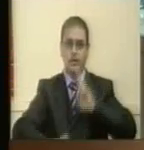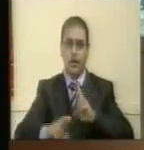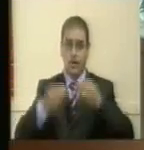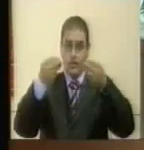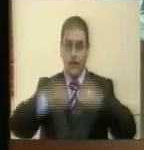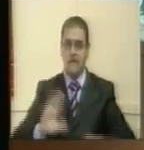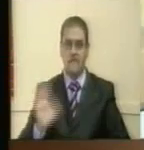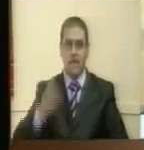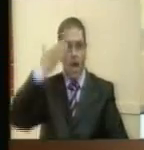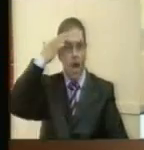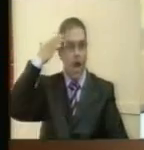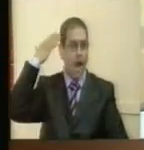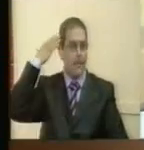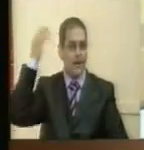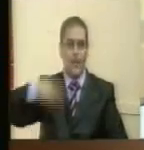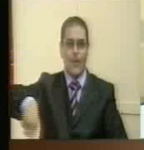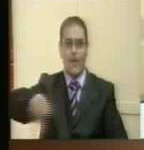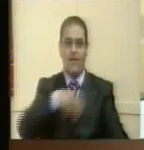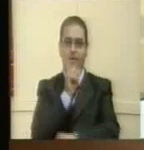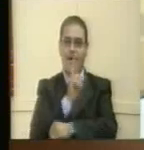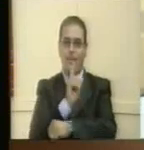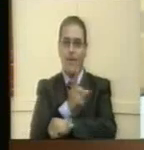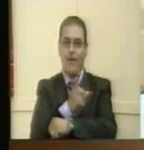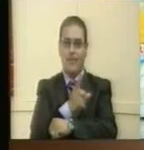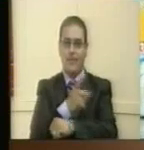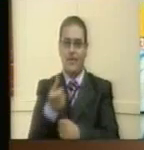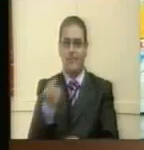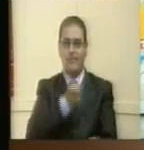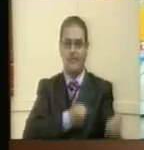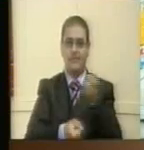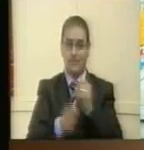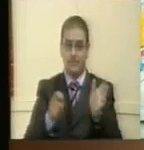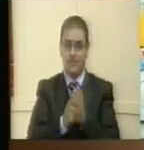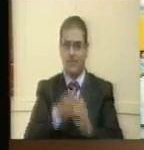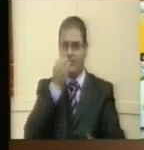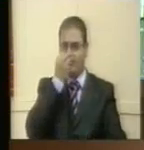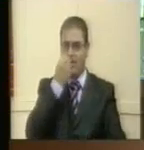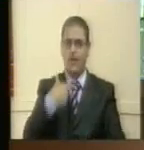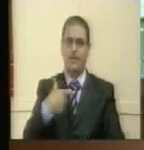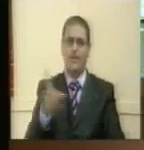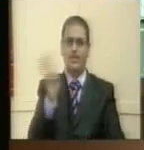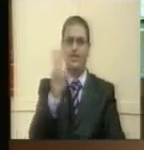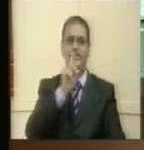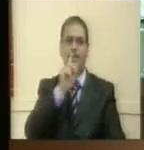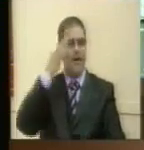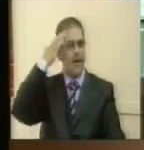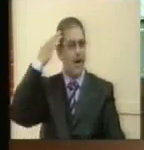ونصائح وإرشادات تمثل خبرة العاملين في عملية القبول الموحد على مدار أكثر من 20 عاما.